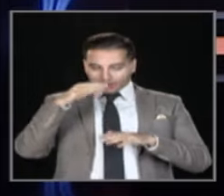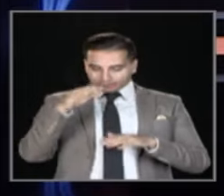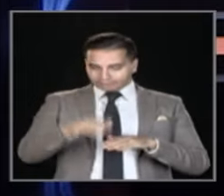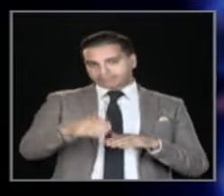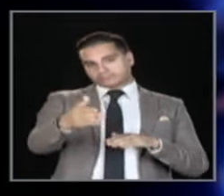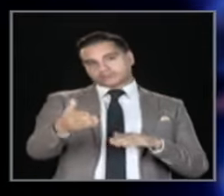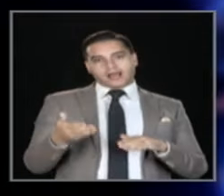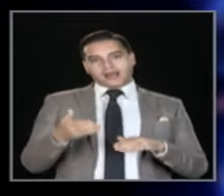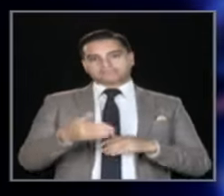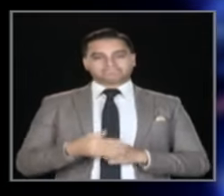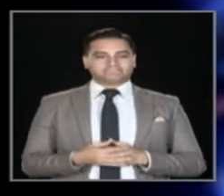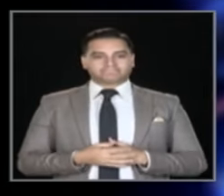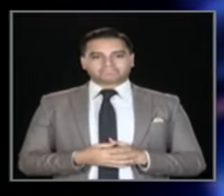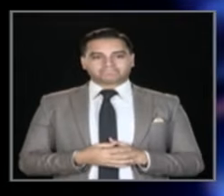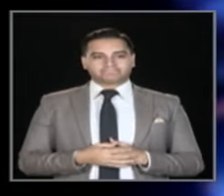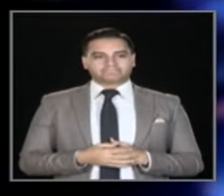البازر.